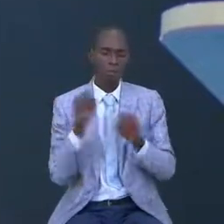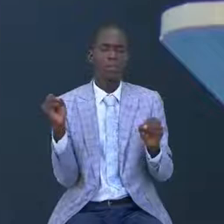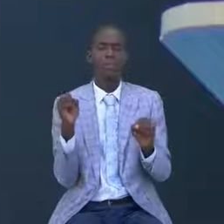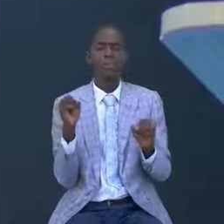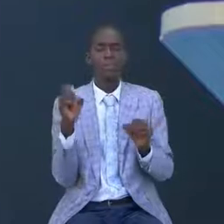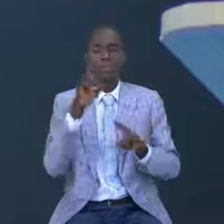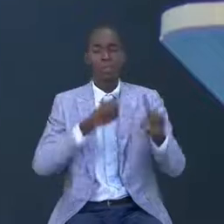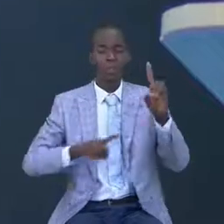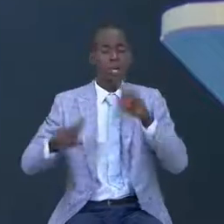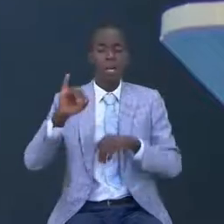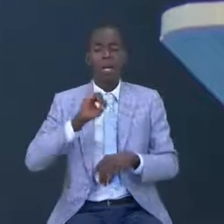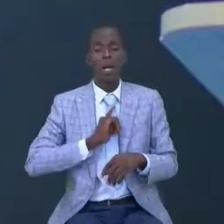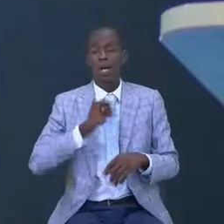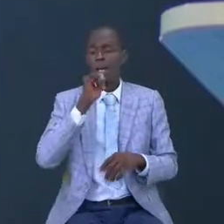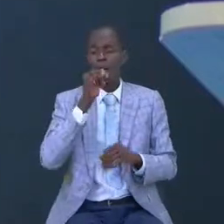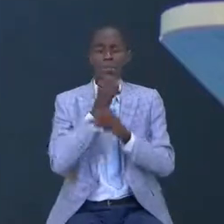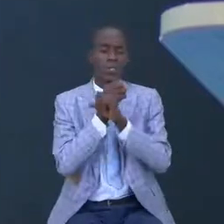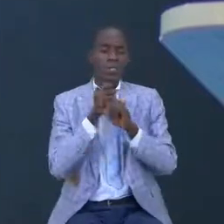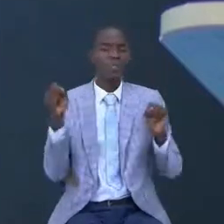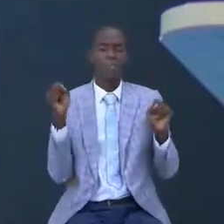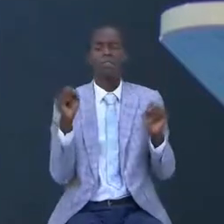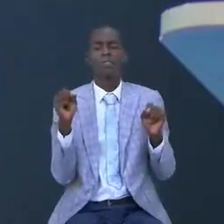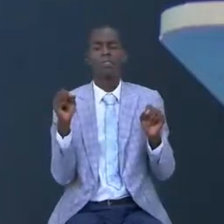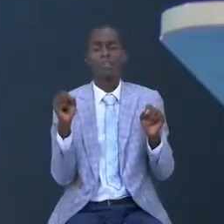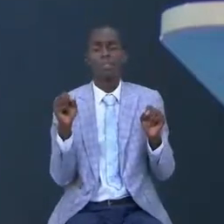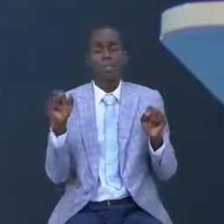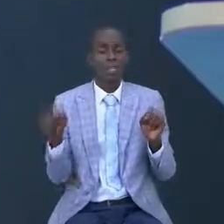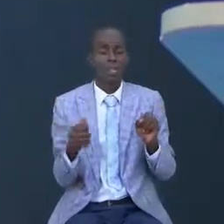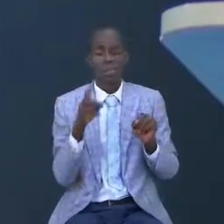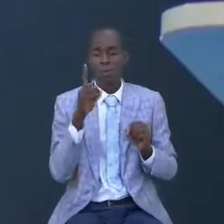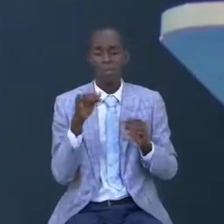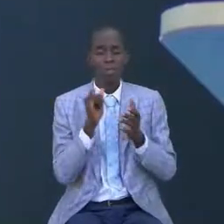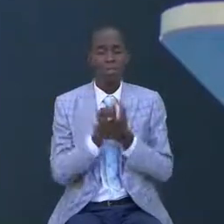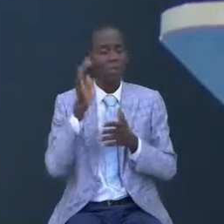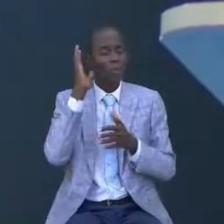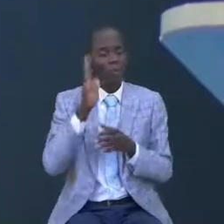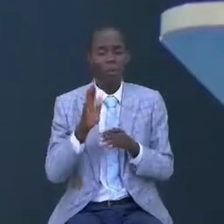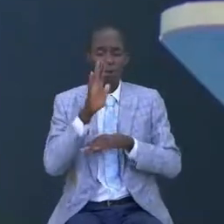vie. Ils sont maintenant sauvés. Je suis sauvé.